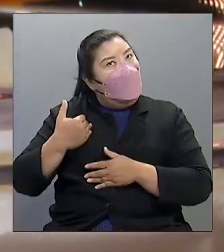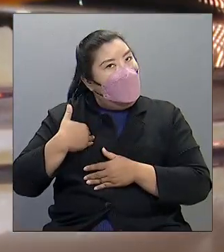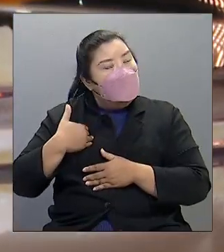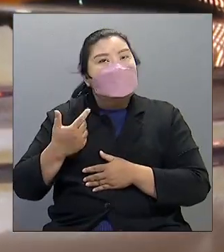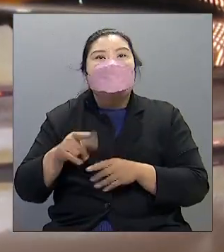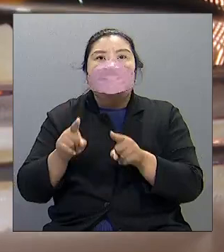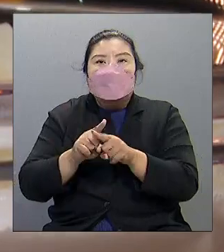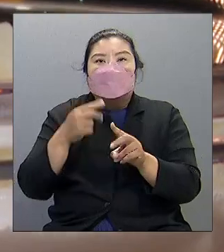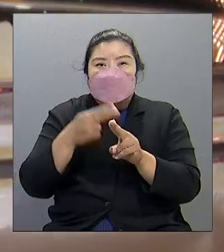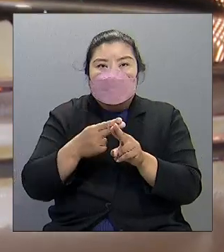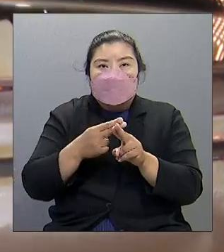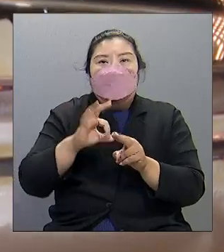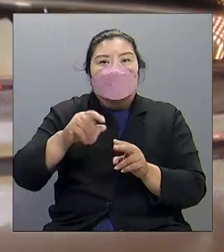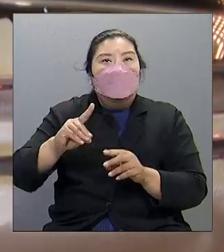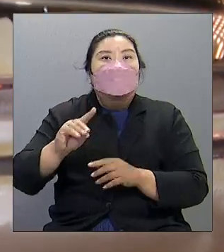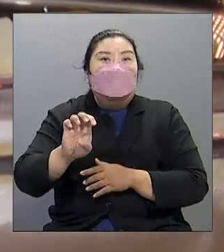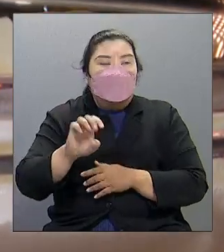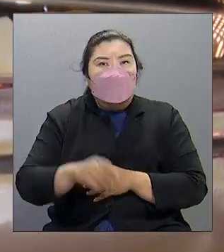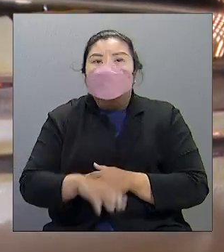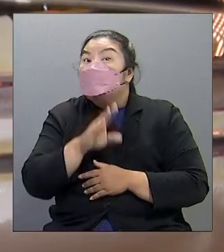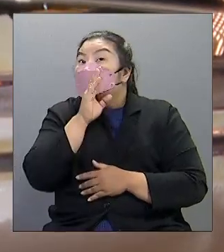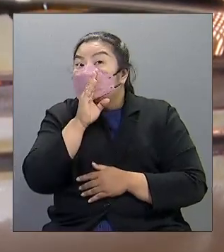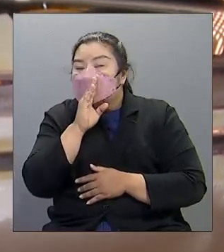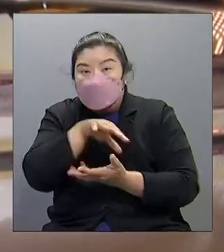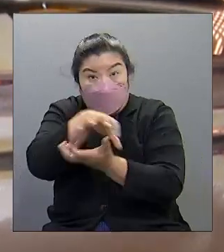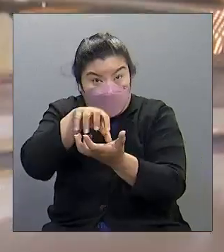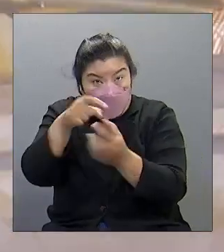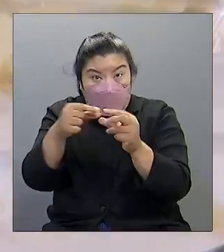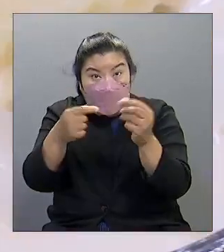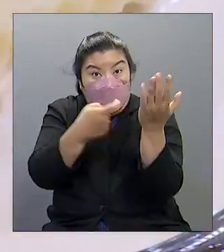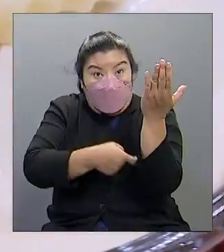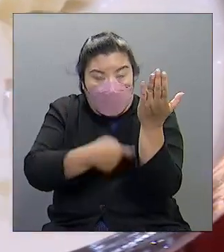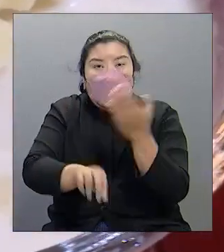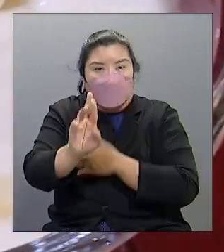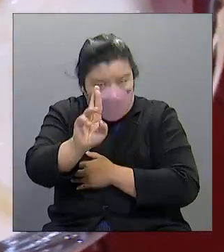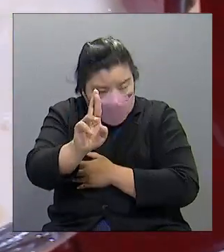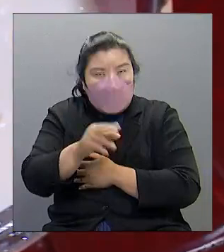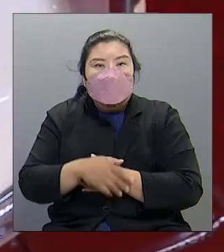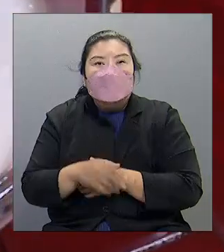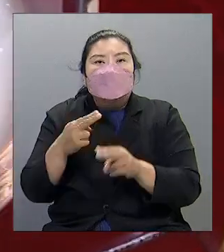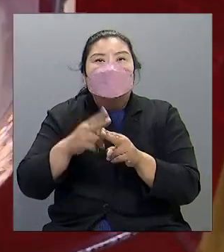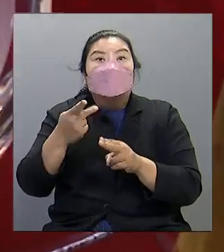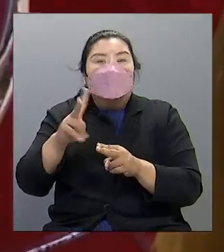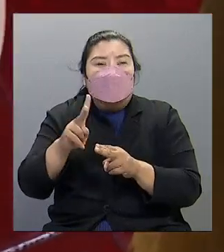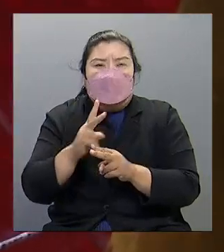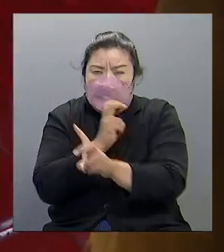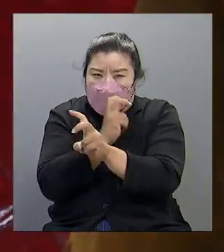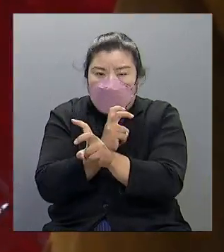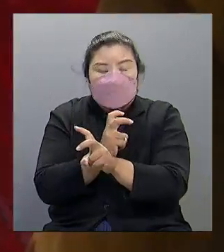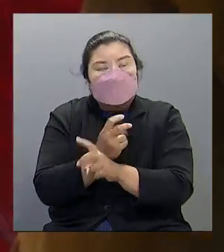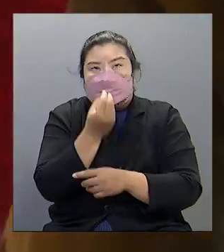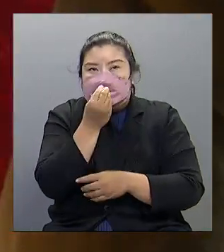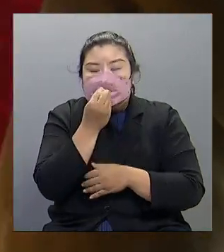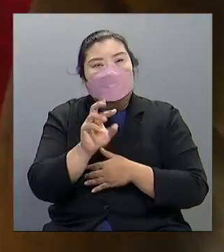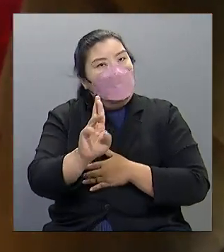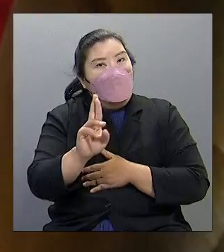สารพิวรีนตวทเองค่ะถ้าเรากินมากเกินไปนะคะอาจะทำให้กลดยูหกในร่างกายของเราสูงขนได้ค่ะผู้ที่ไม่